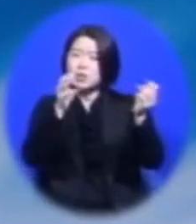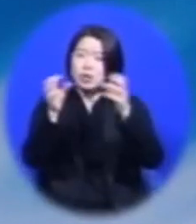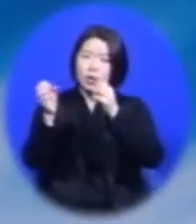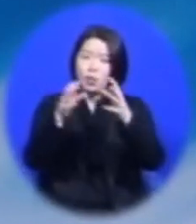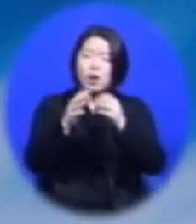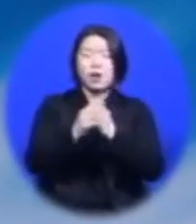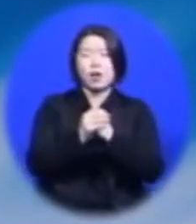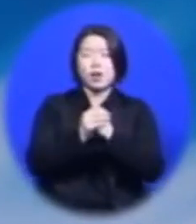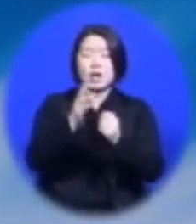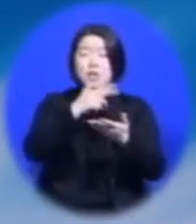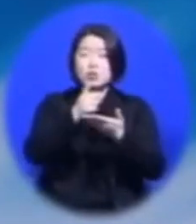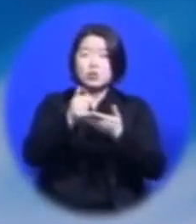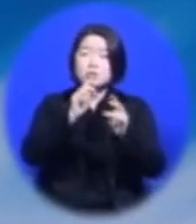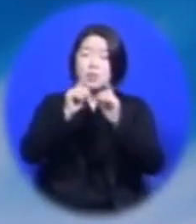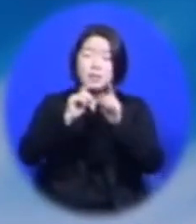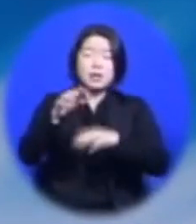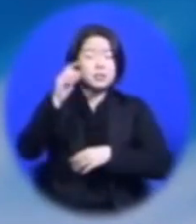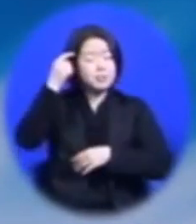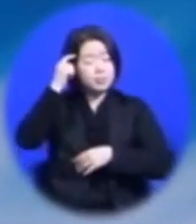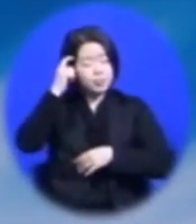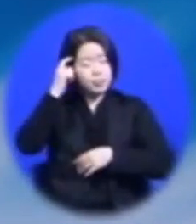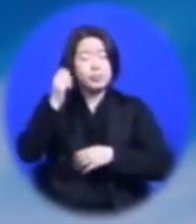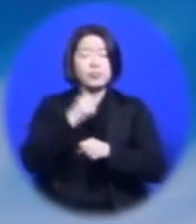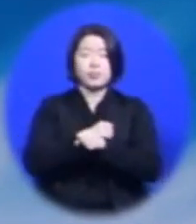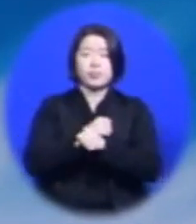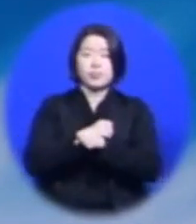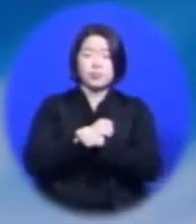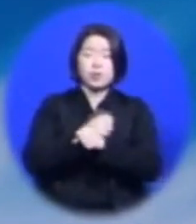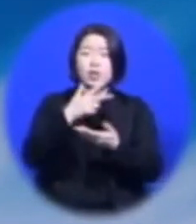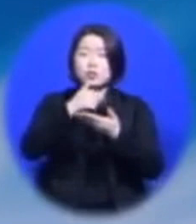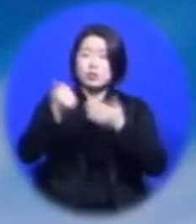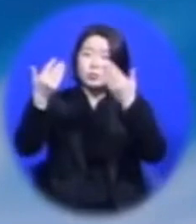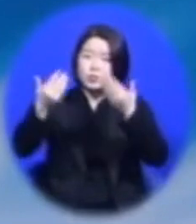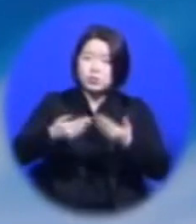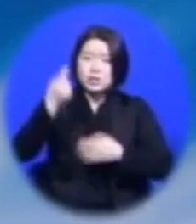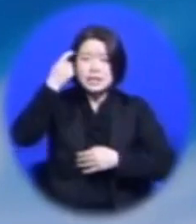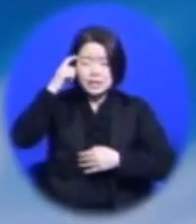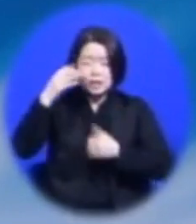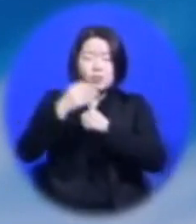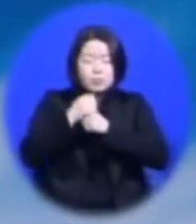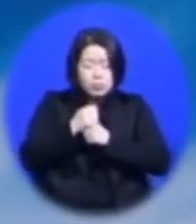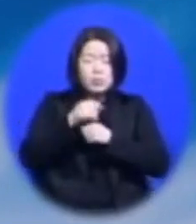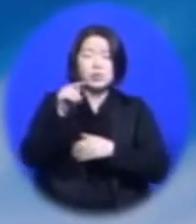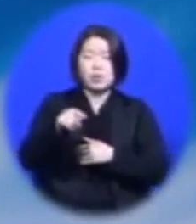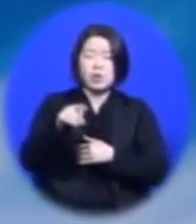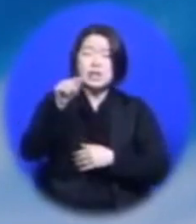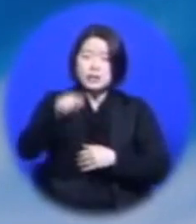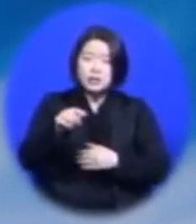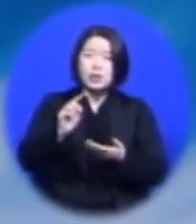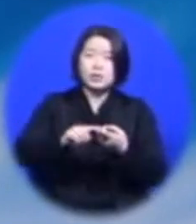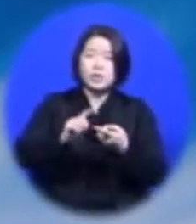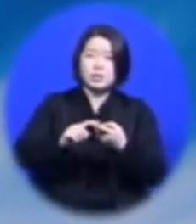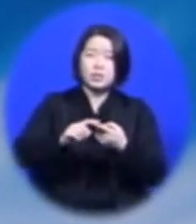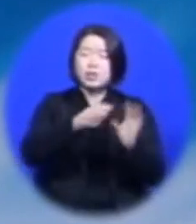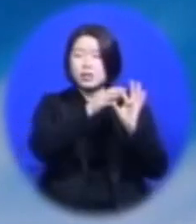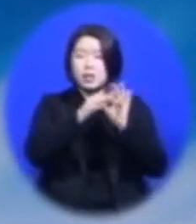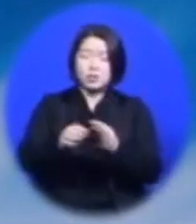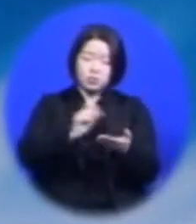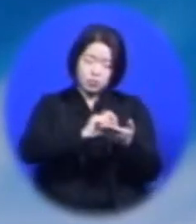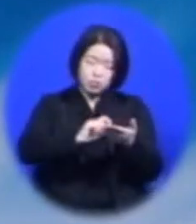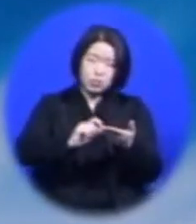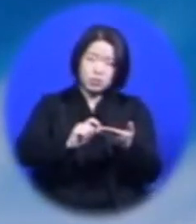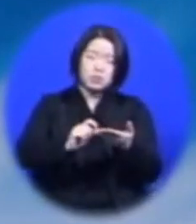것이었어요. 주님의 말씀을 묵상하는 것입니다. 주님이 주시는 생각을 품는 것이고 그것을 계속 글로